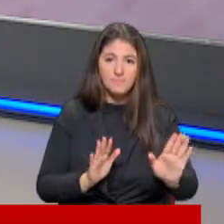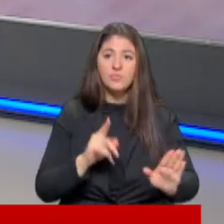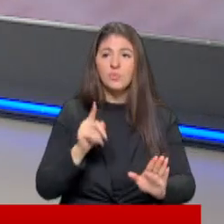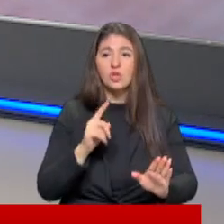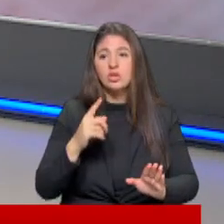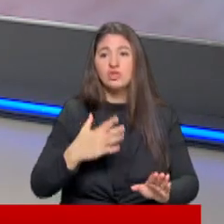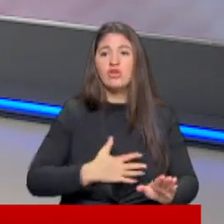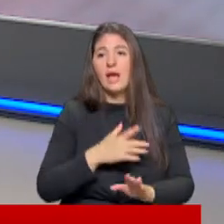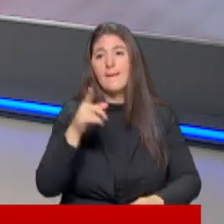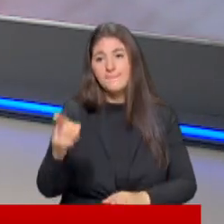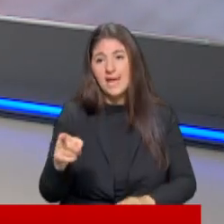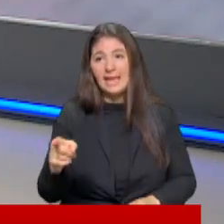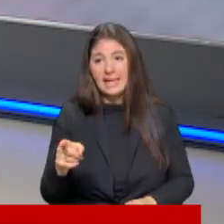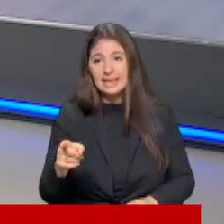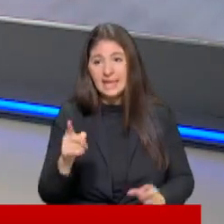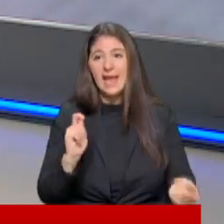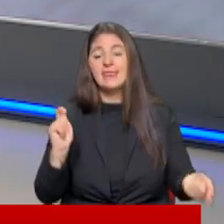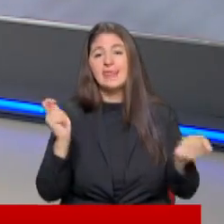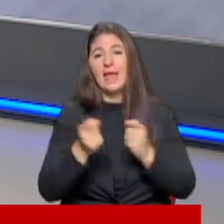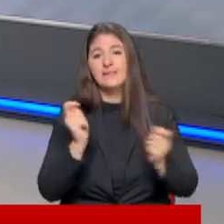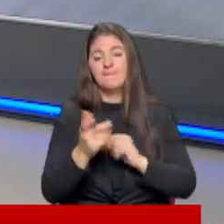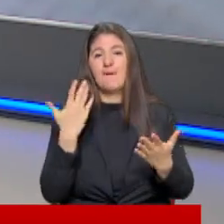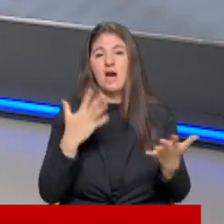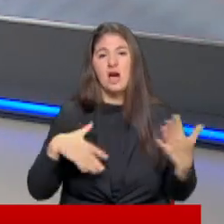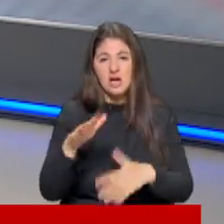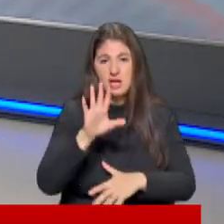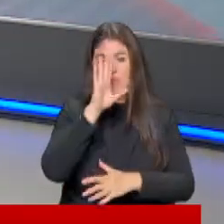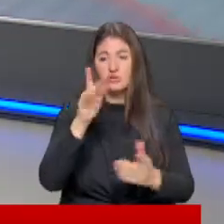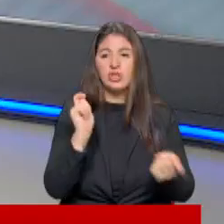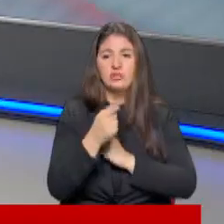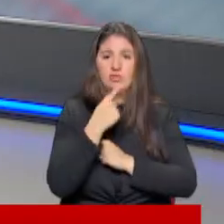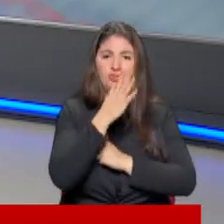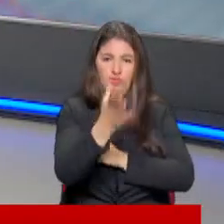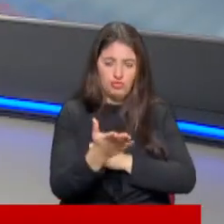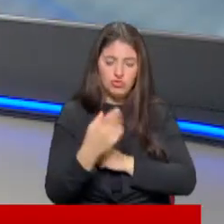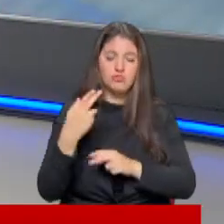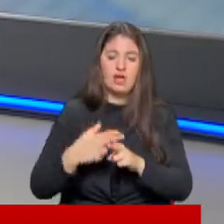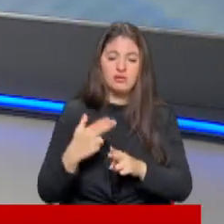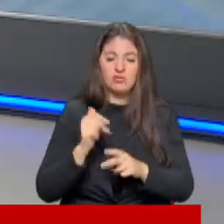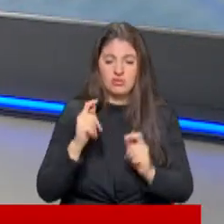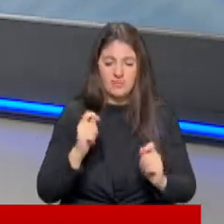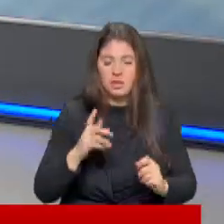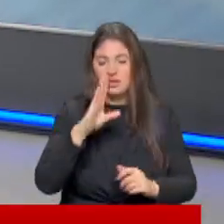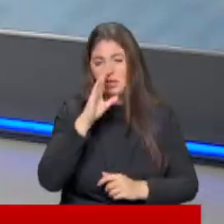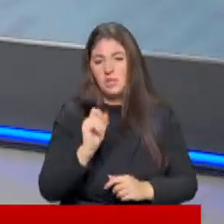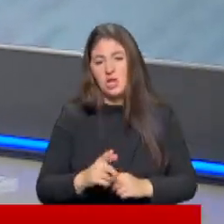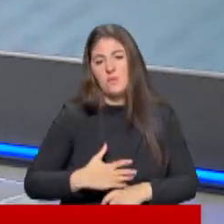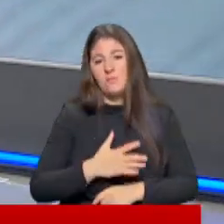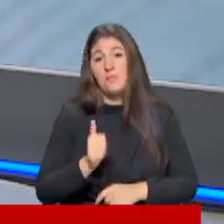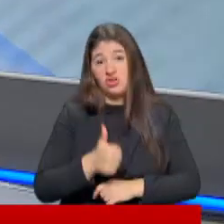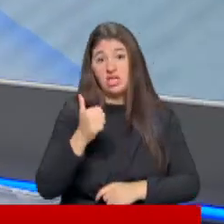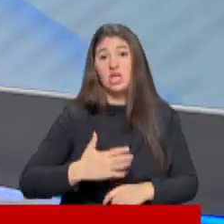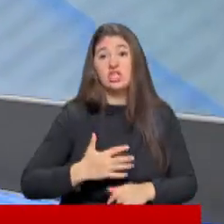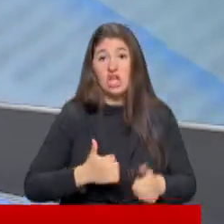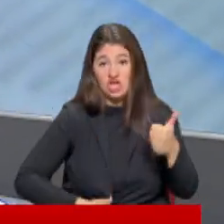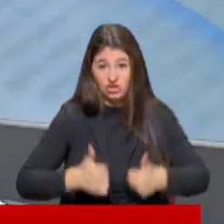Buradan da Cumhuriyet Halk Partisi'ndeki değişim rüzgarı, İstanbul Değişim dedi biliyorsunuz. Pazar günü gerçekleşen İstanbul İl